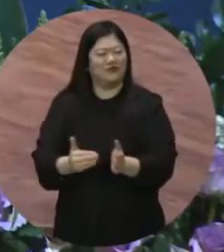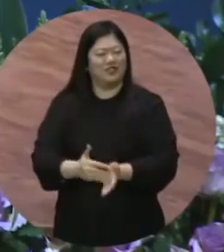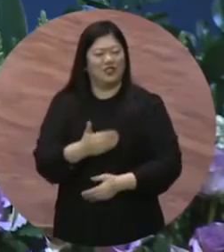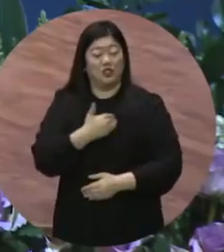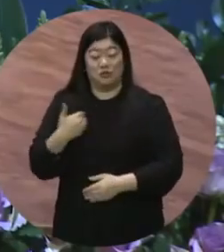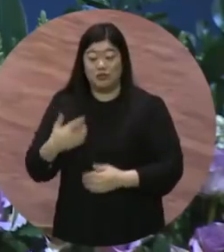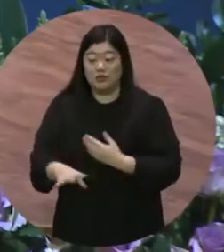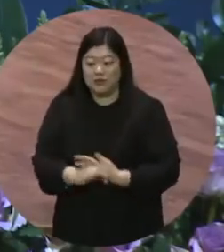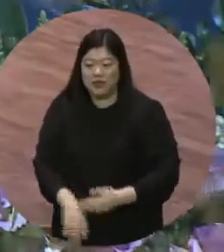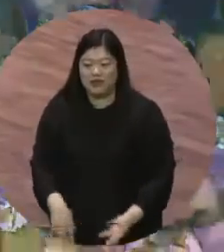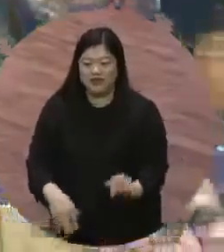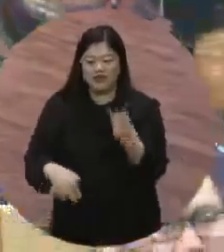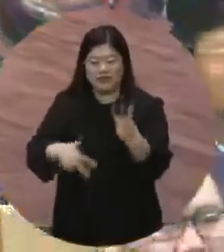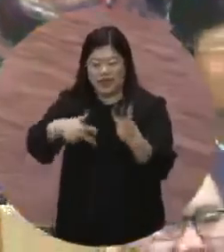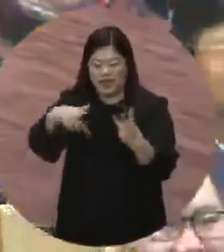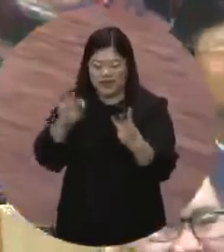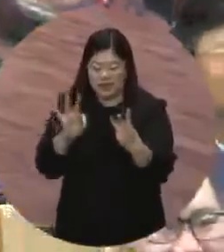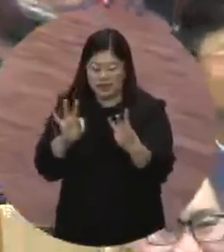해야 됩니까?